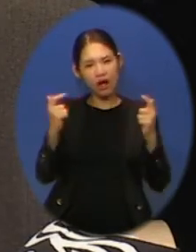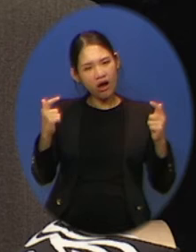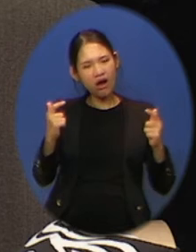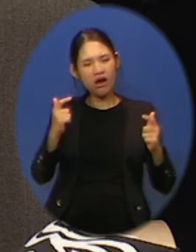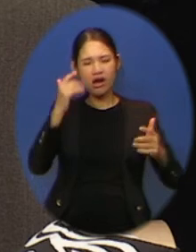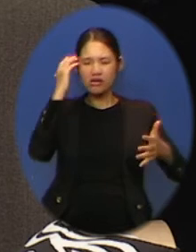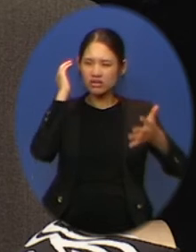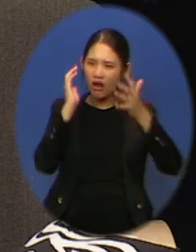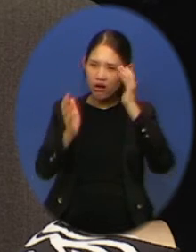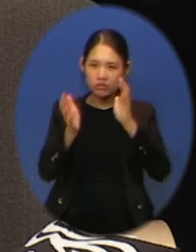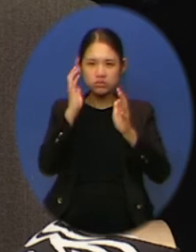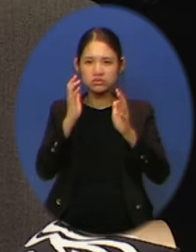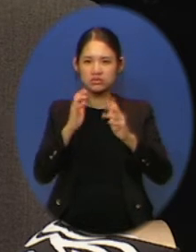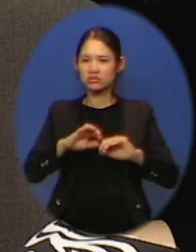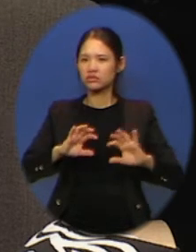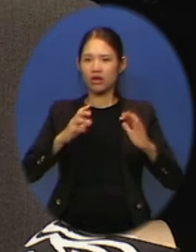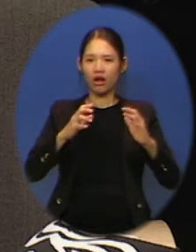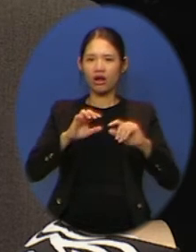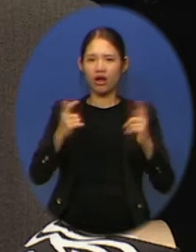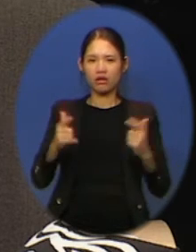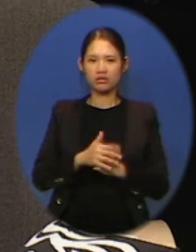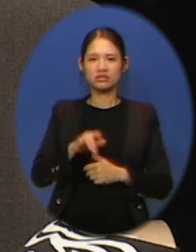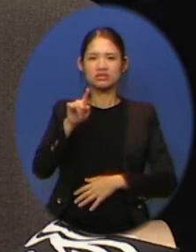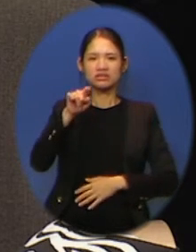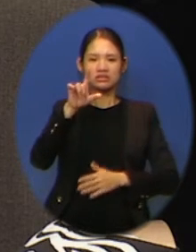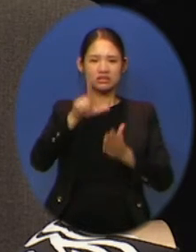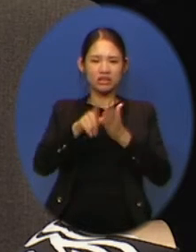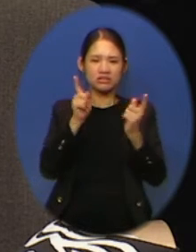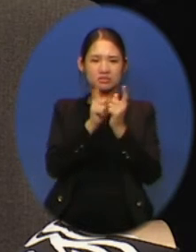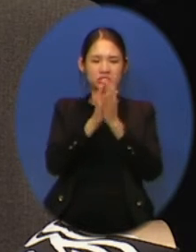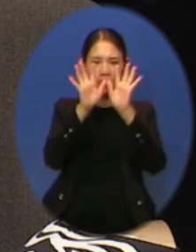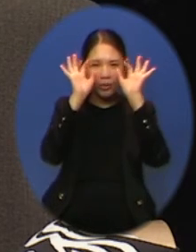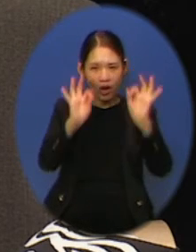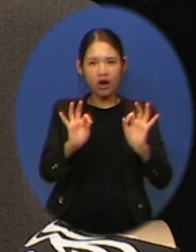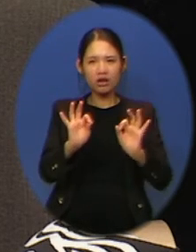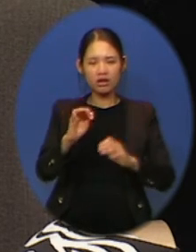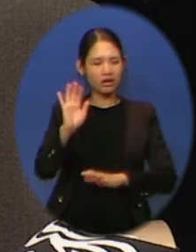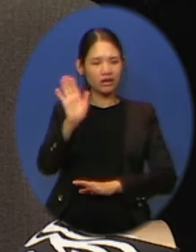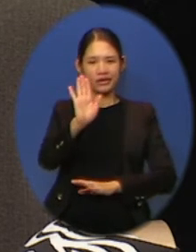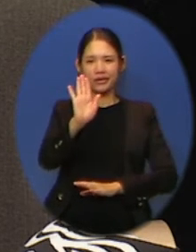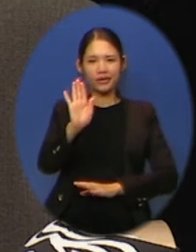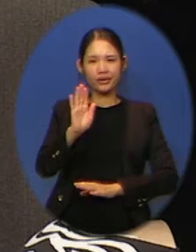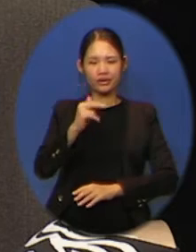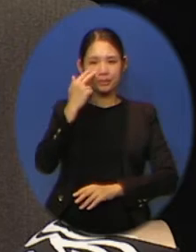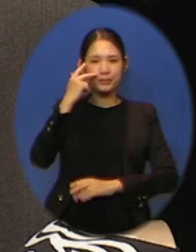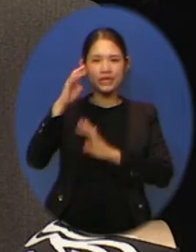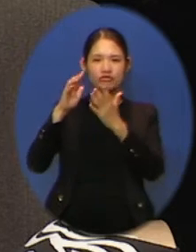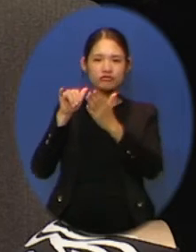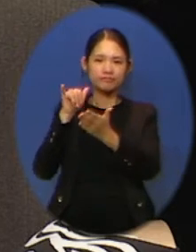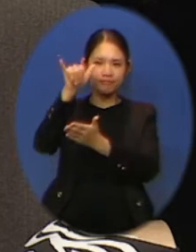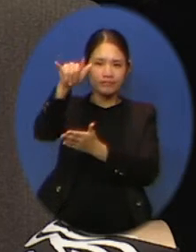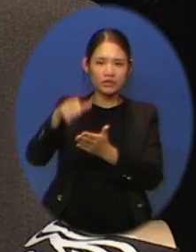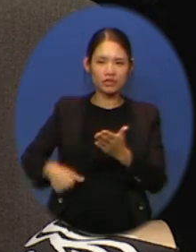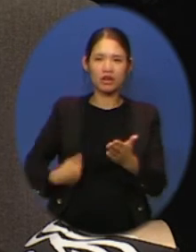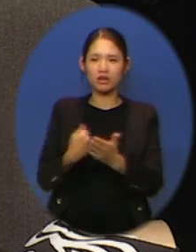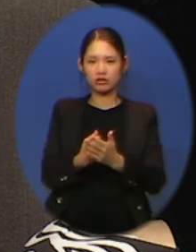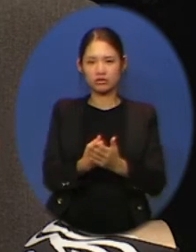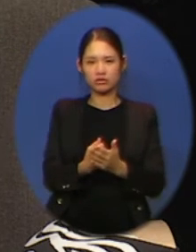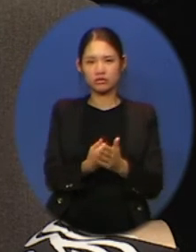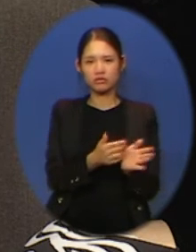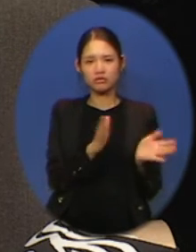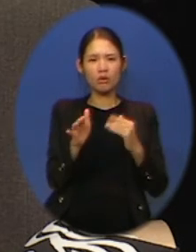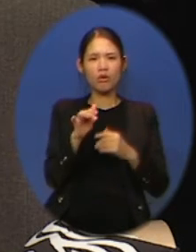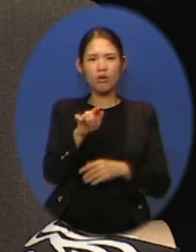그래서 그때 미국 가기로 결심했습니다. 이게 도대체 뭐 뭐가 뭔지